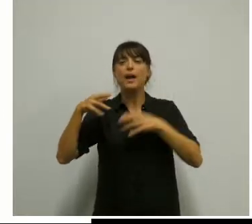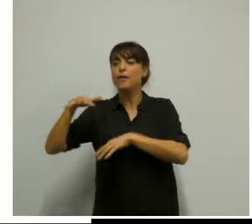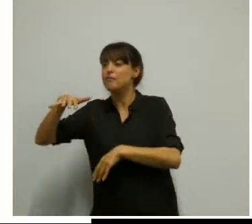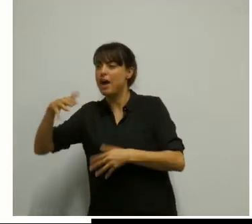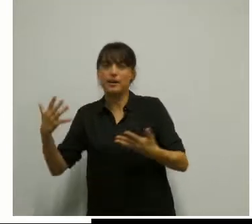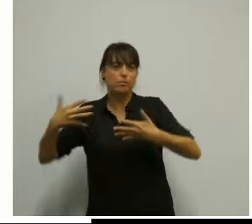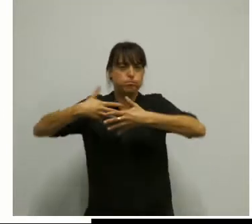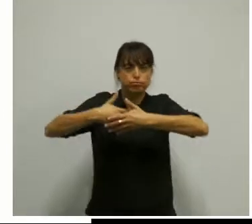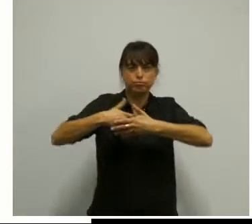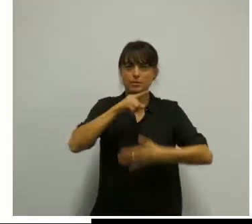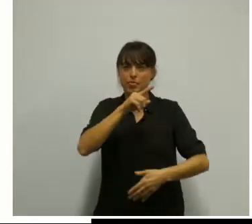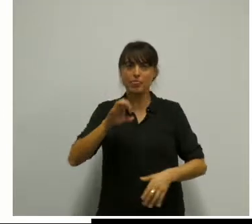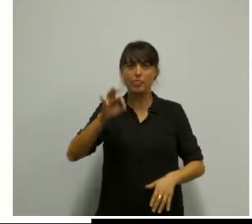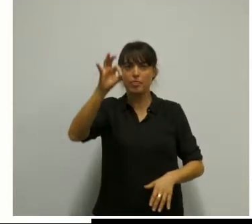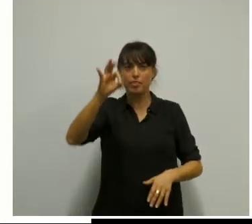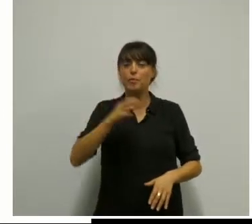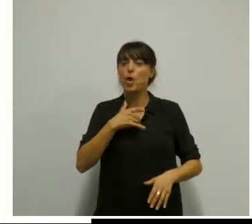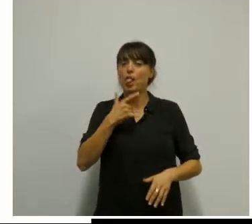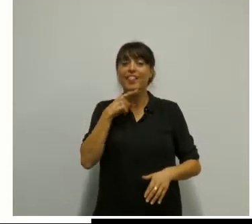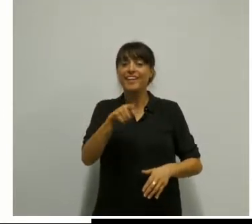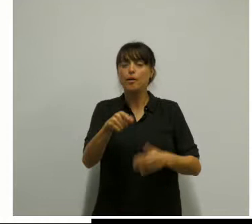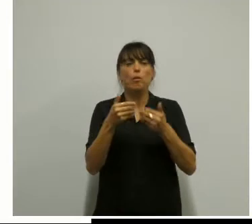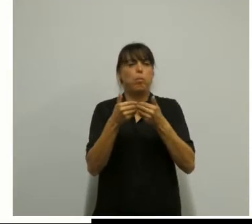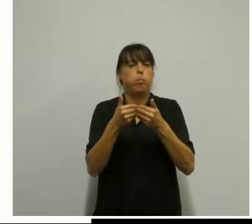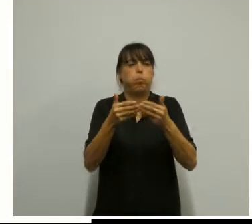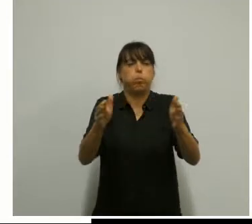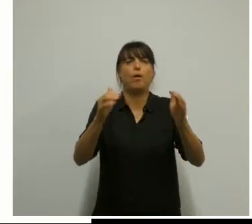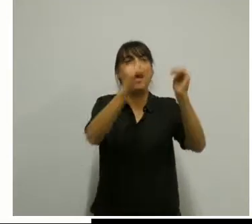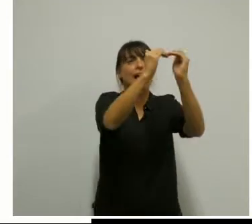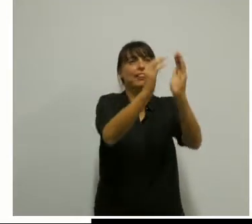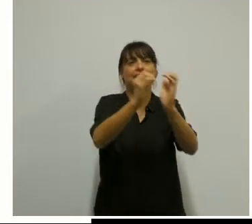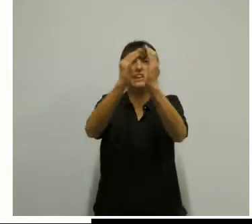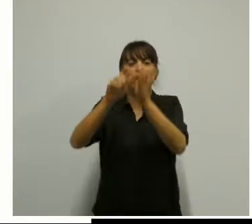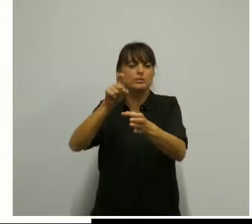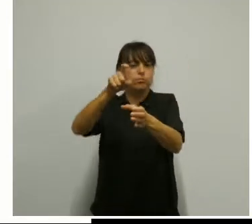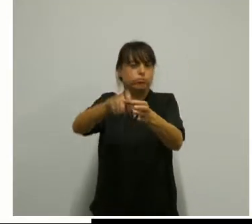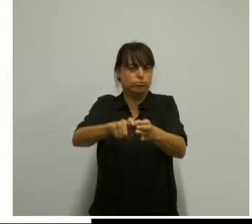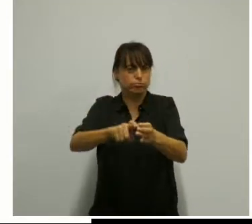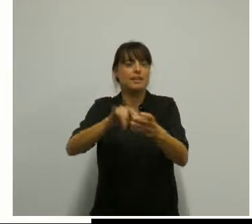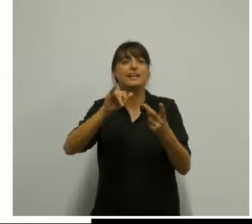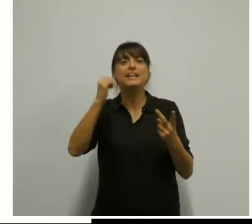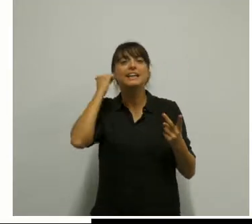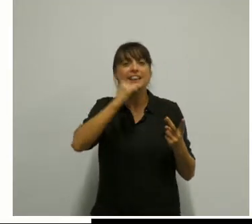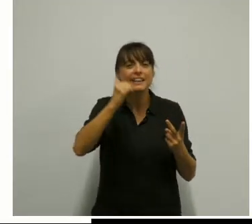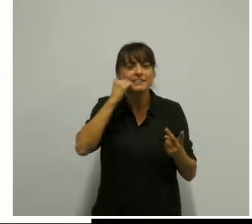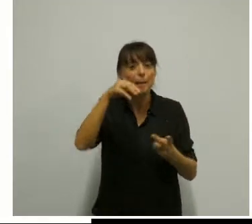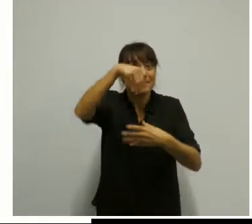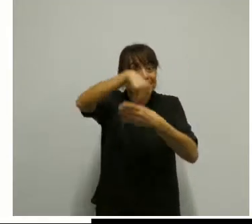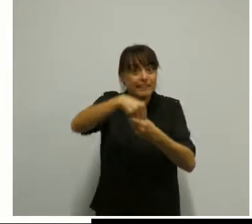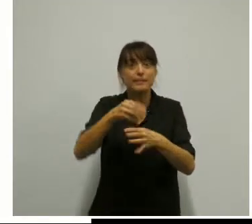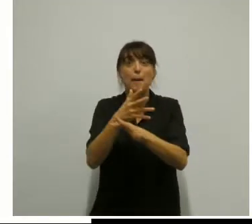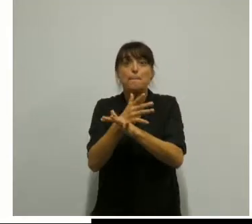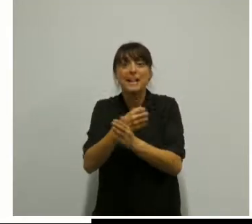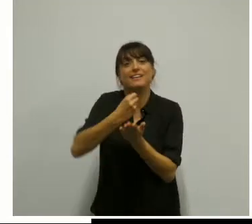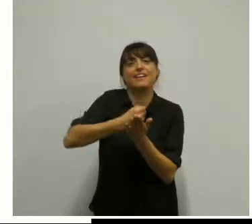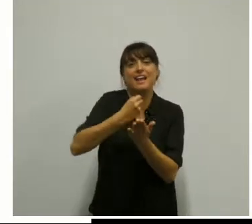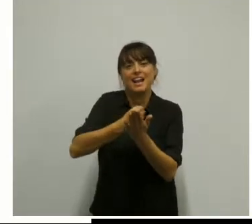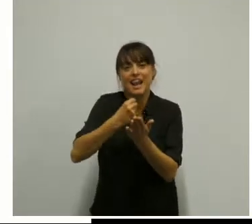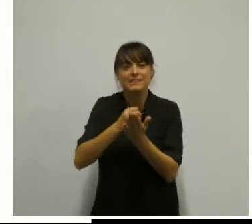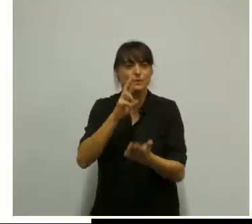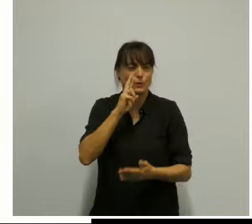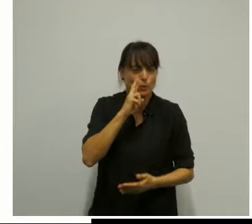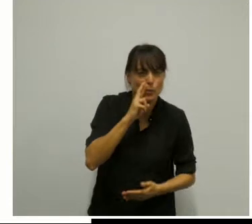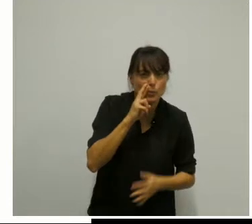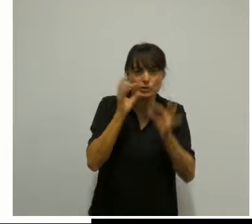sempre el pati està a disposició de diferents entitats i els dissabtes tenim classes de rus, de xinès, tenim un